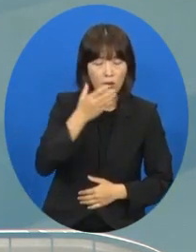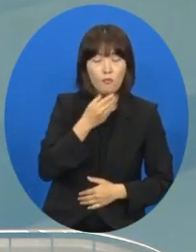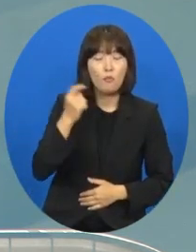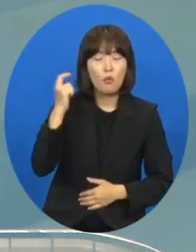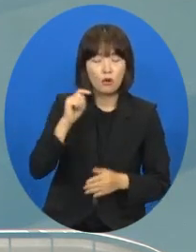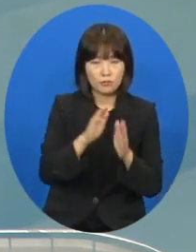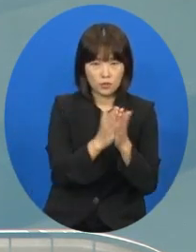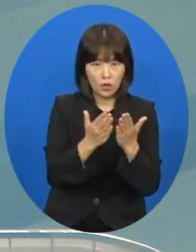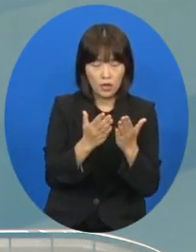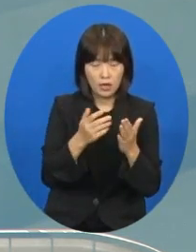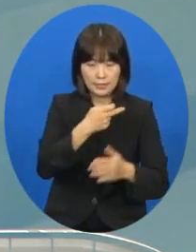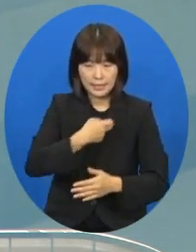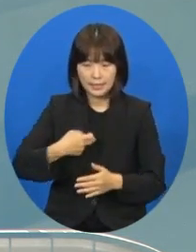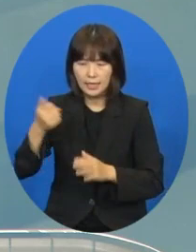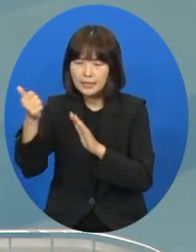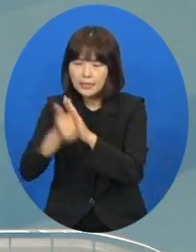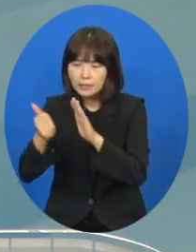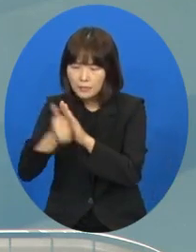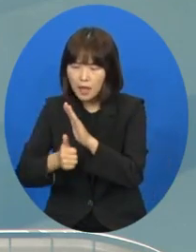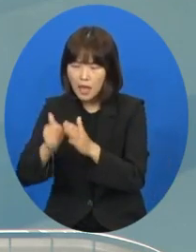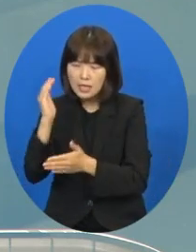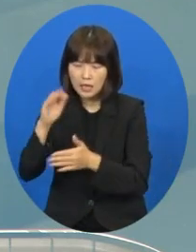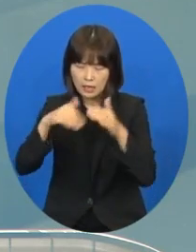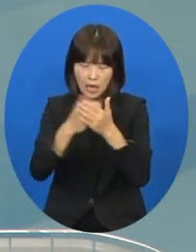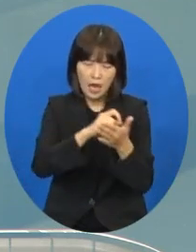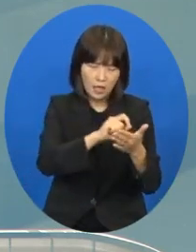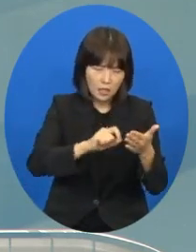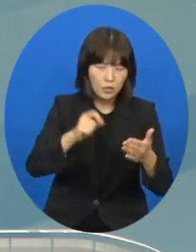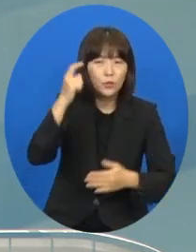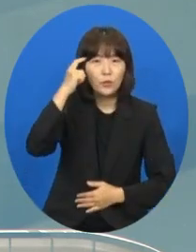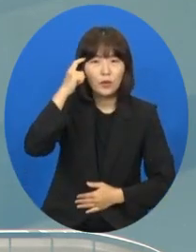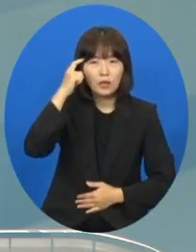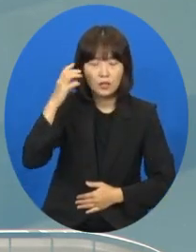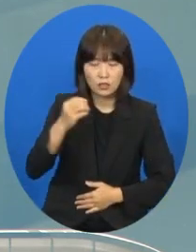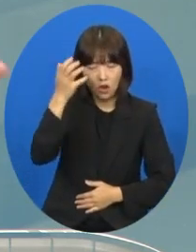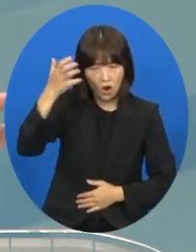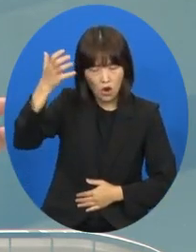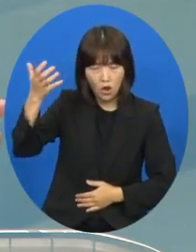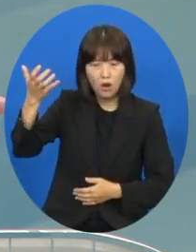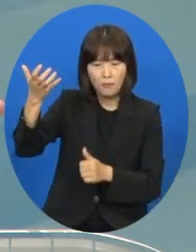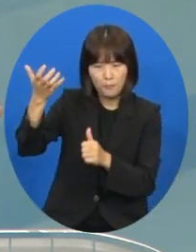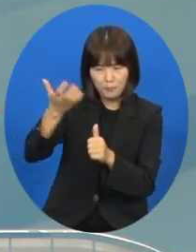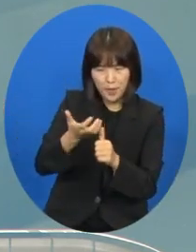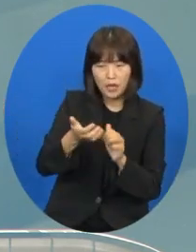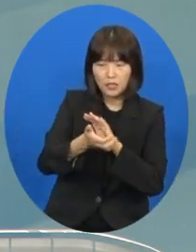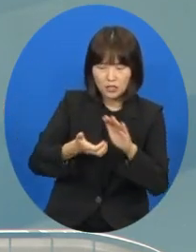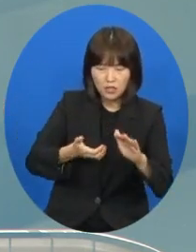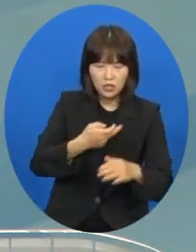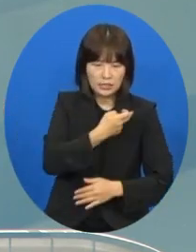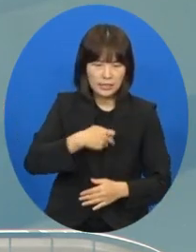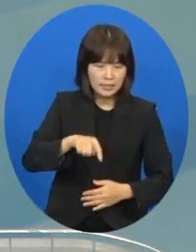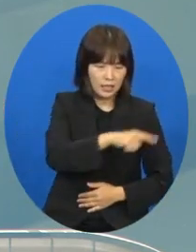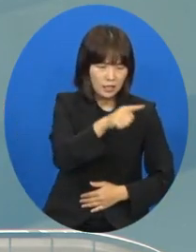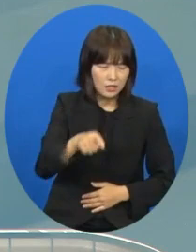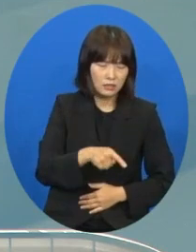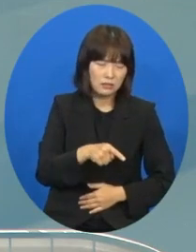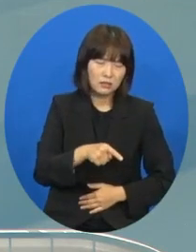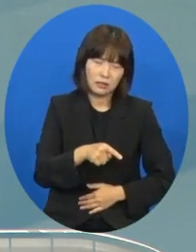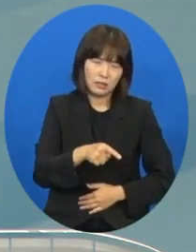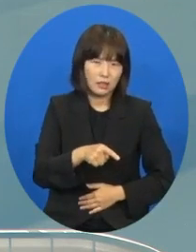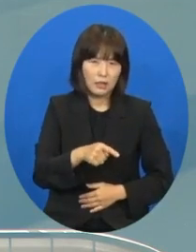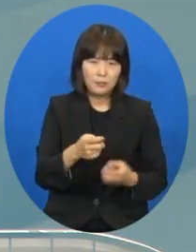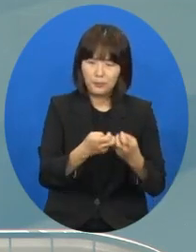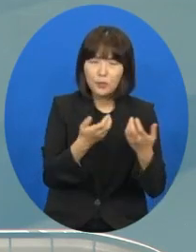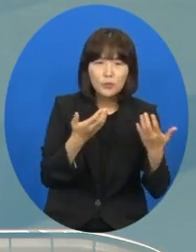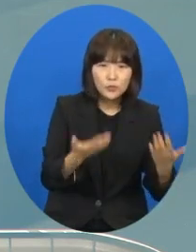기록되었을까요? 성령 받기 전에 제자들은 이런 형편없는 사람이었습니다. 그러나